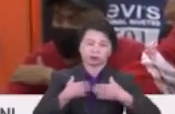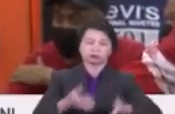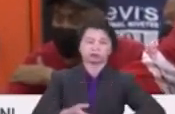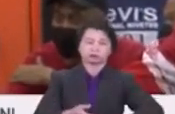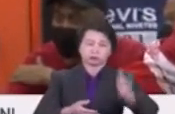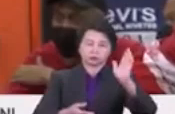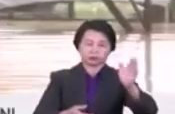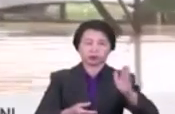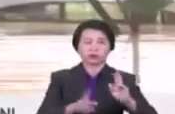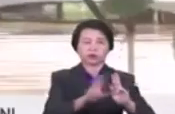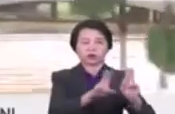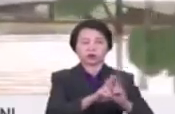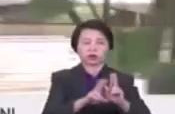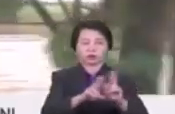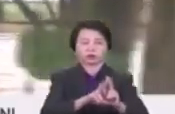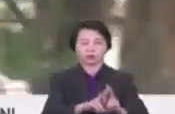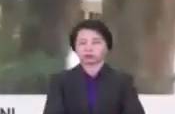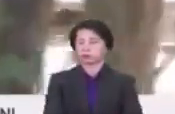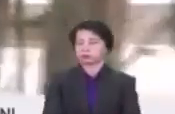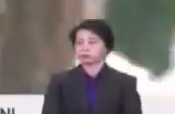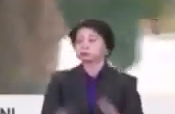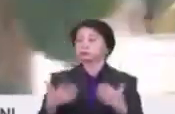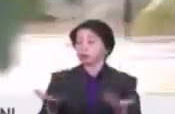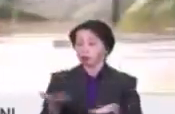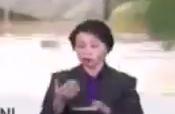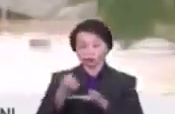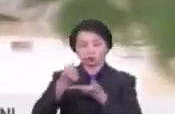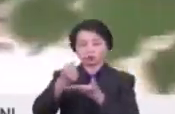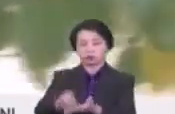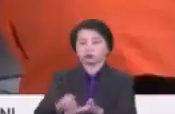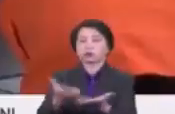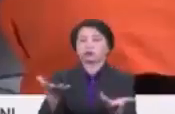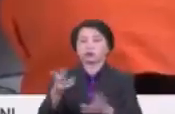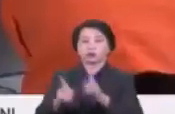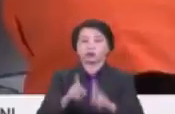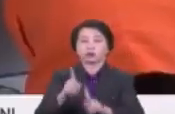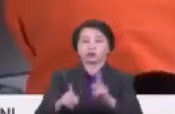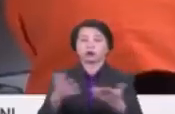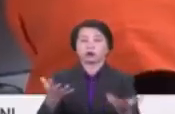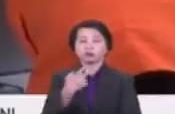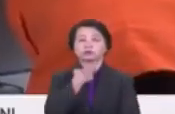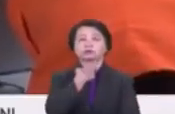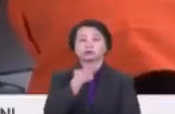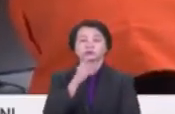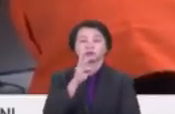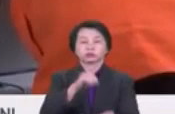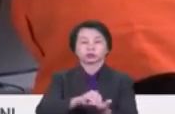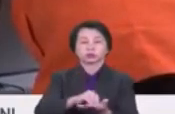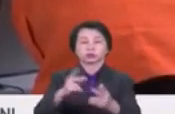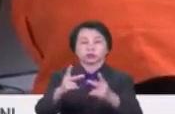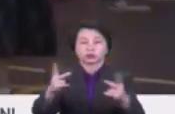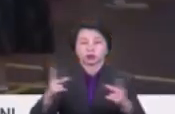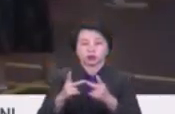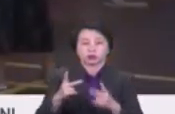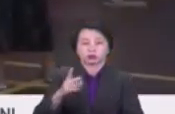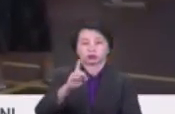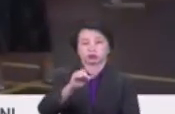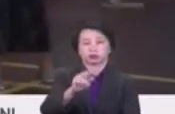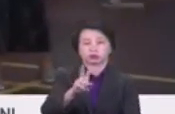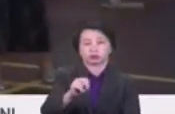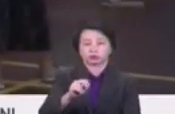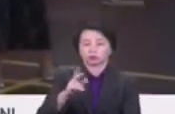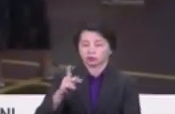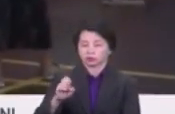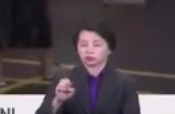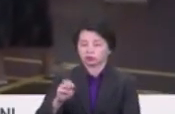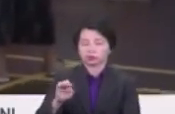jalan-jalan masuk kampung. Bagaimana pula penyaluran bantuan kepada penduduk terjejas banjir di kawasan Dewan Undangan Negeri Dun